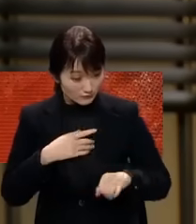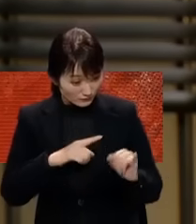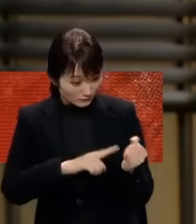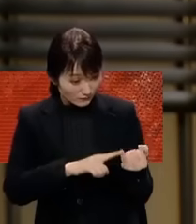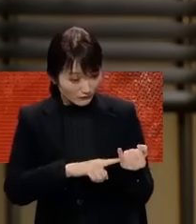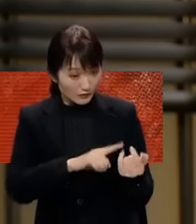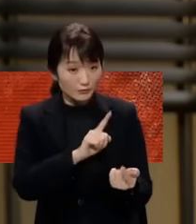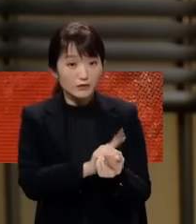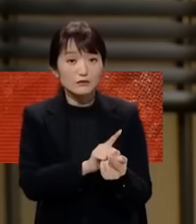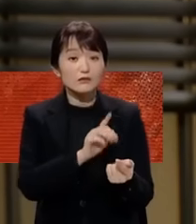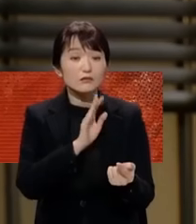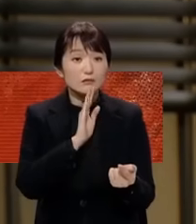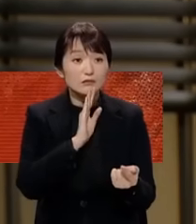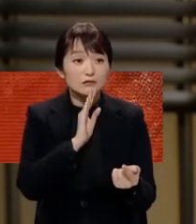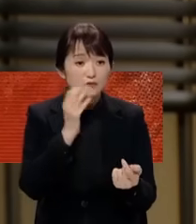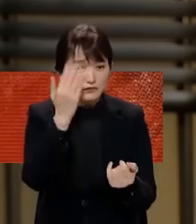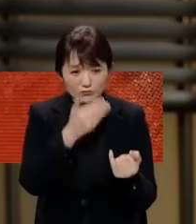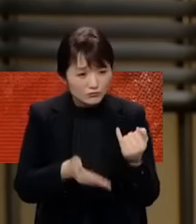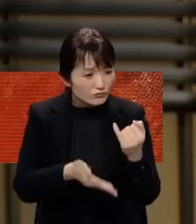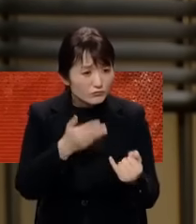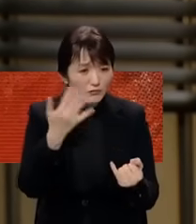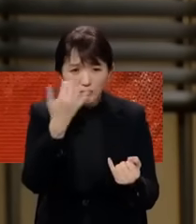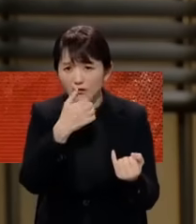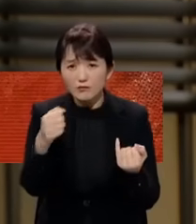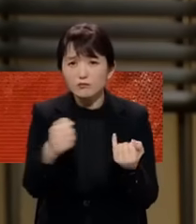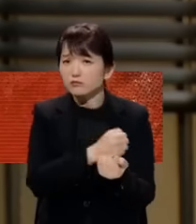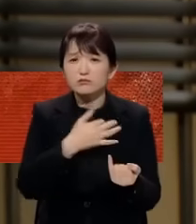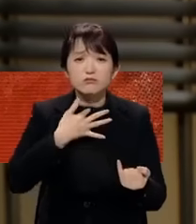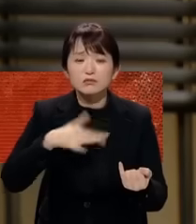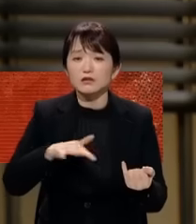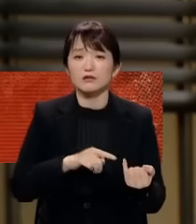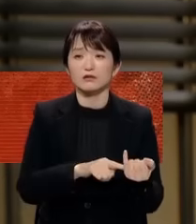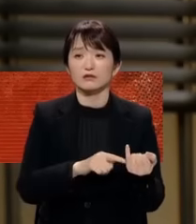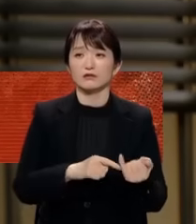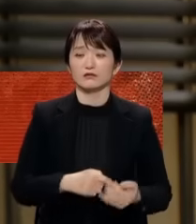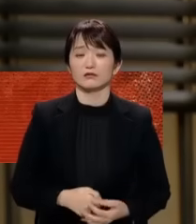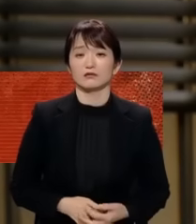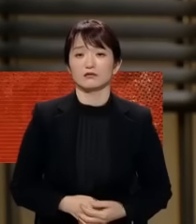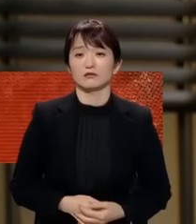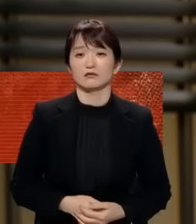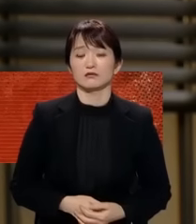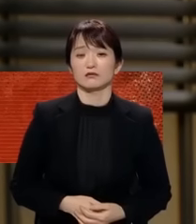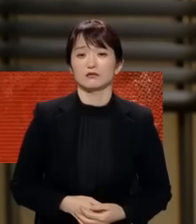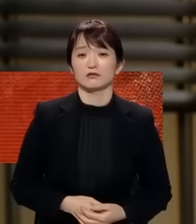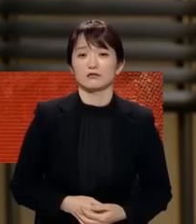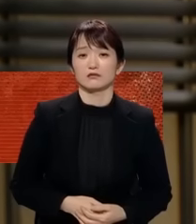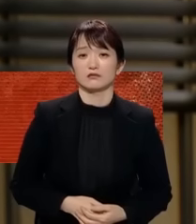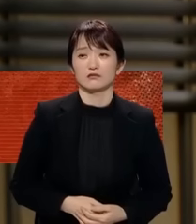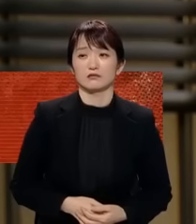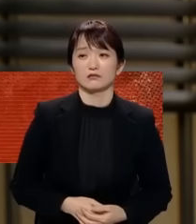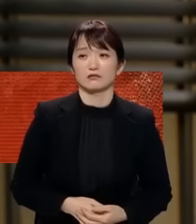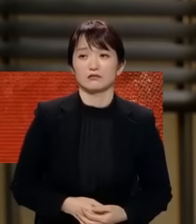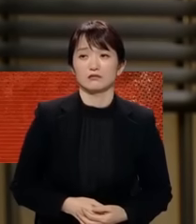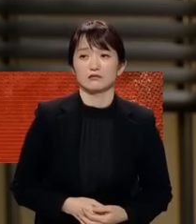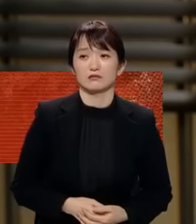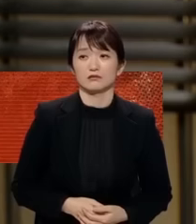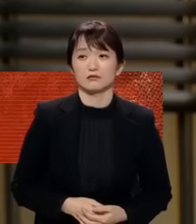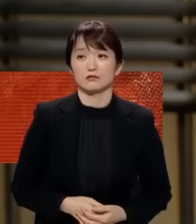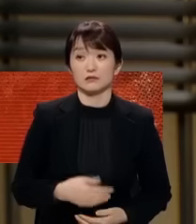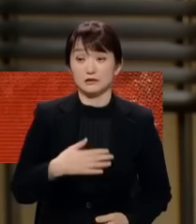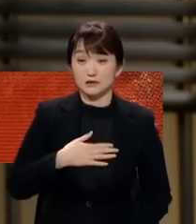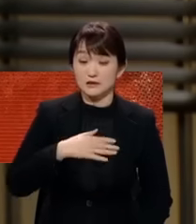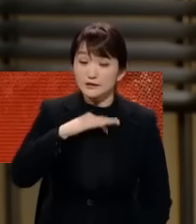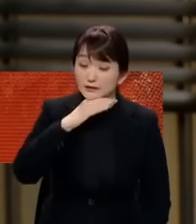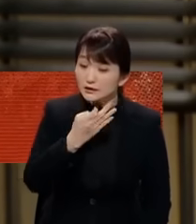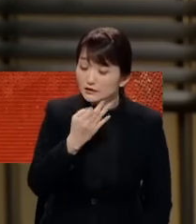맞는데 나는 성추행한 적도 없고 성폭행한 적도 없다 그리고 일단은 아까 저 뭐 어플에 나왔습니다만 제가 14살인데